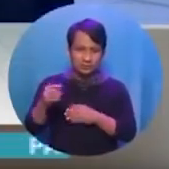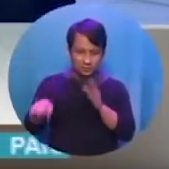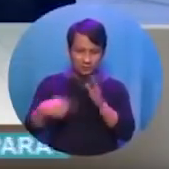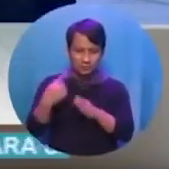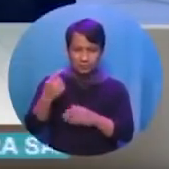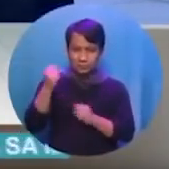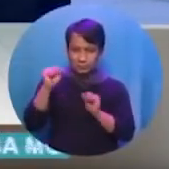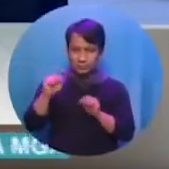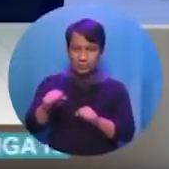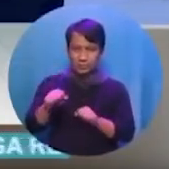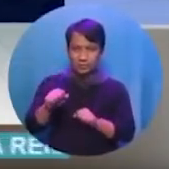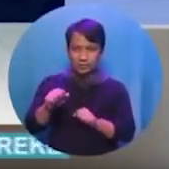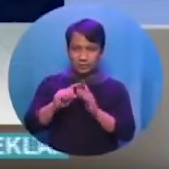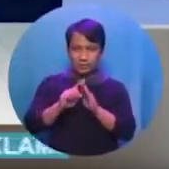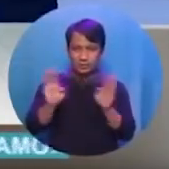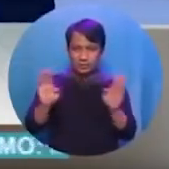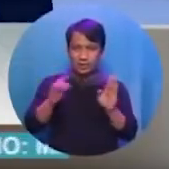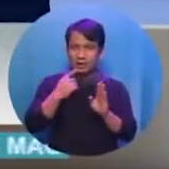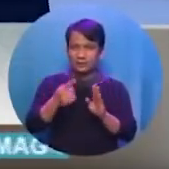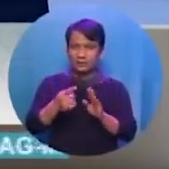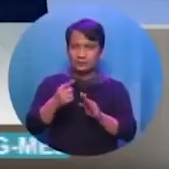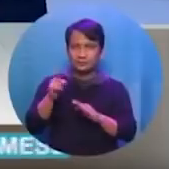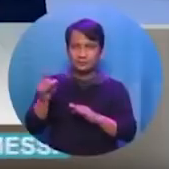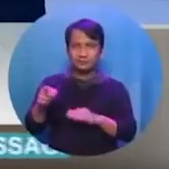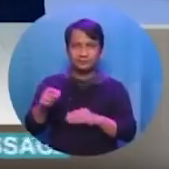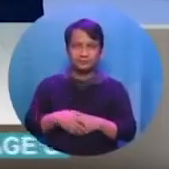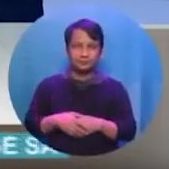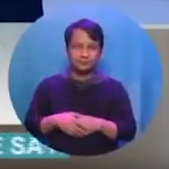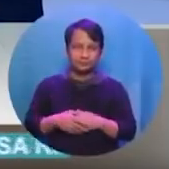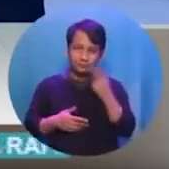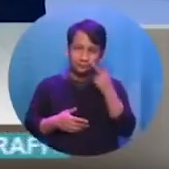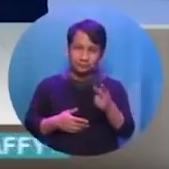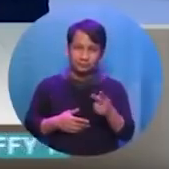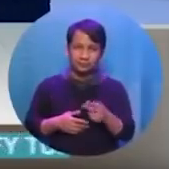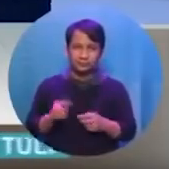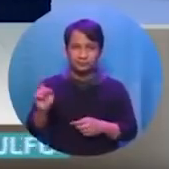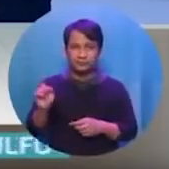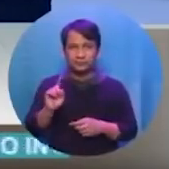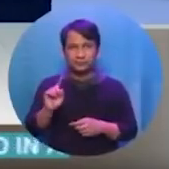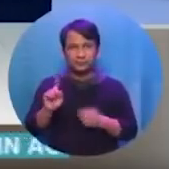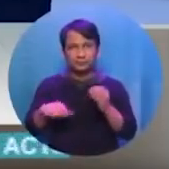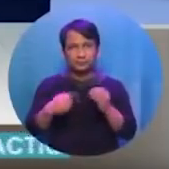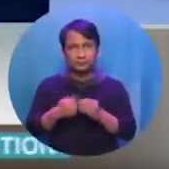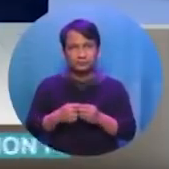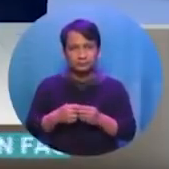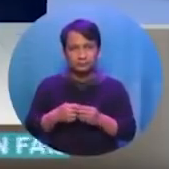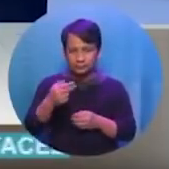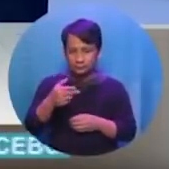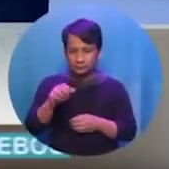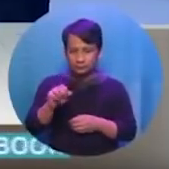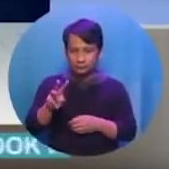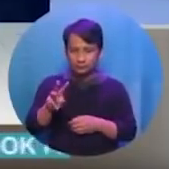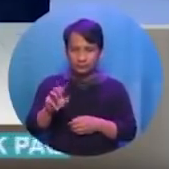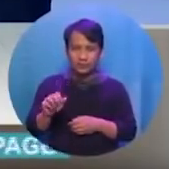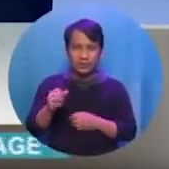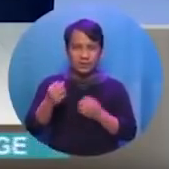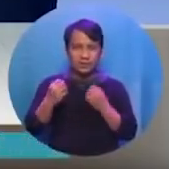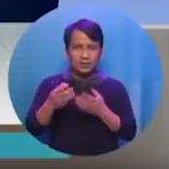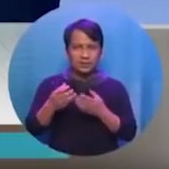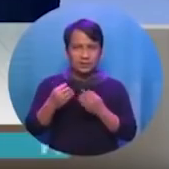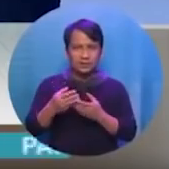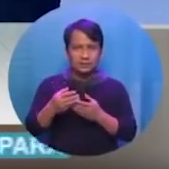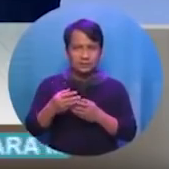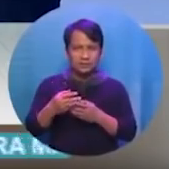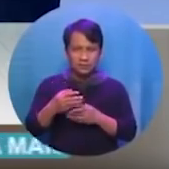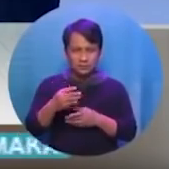ma'am, baka pwede pakipit pati mga kapitbahay nyo. Tingnan natin, kano ba itsura ng Hawaii, ng Kauai dyan? Kasi maraming dapat mga